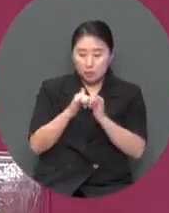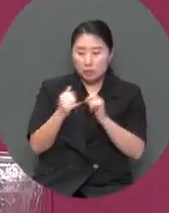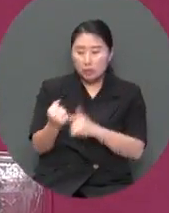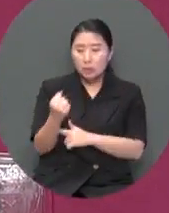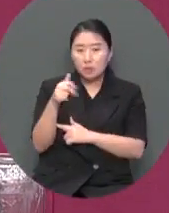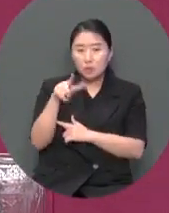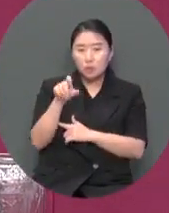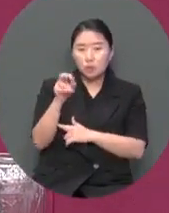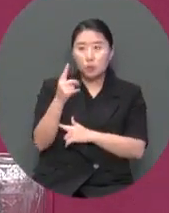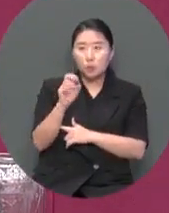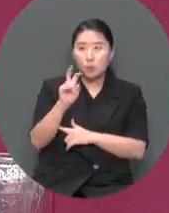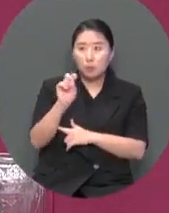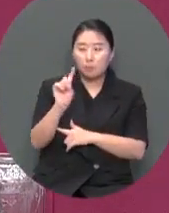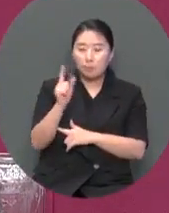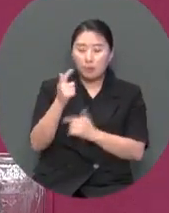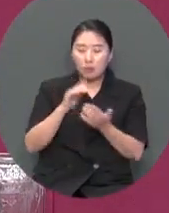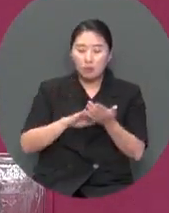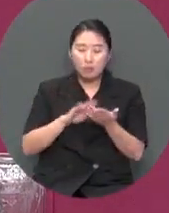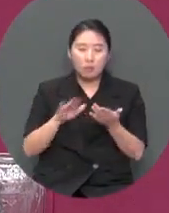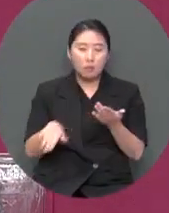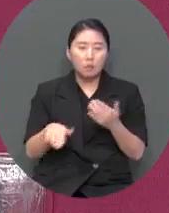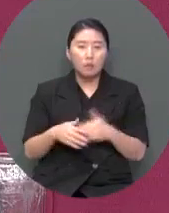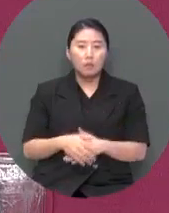국민의힘 정동만입니다.